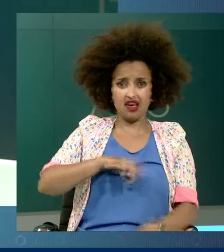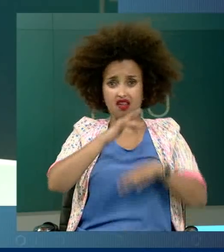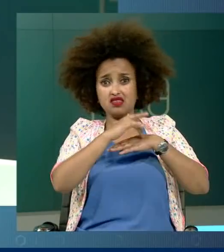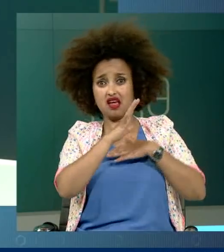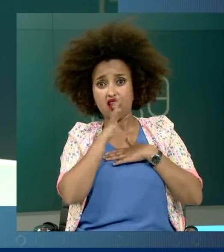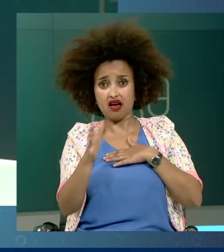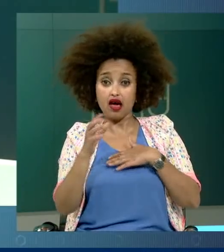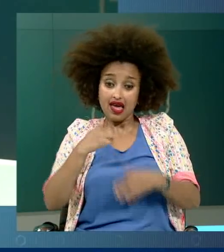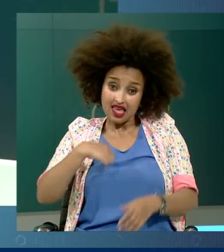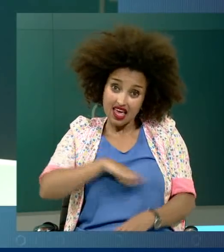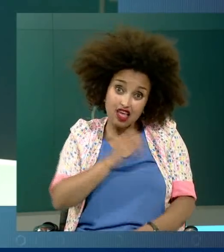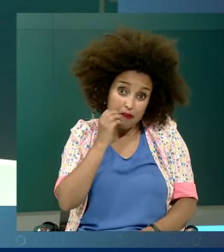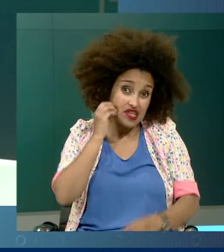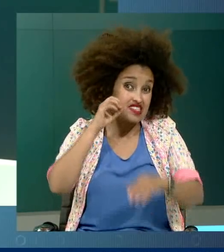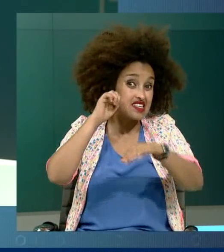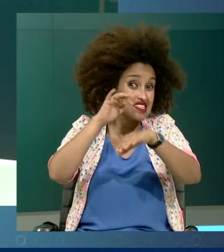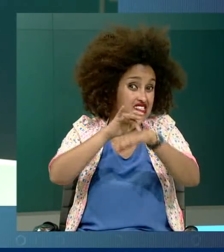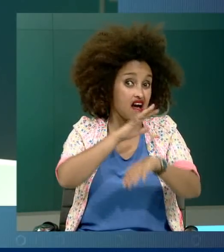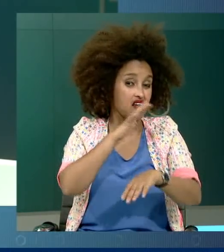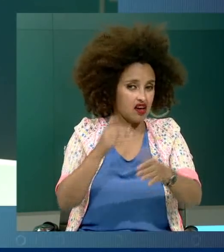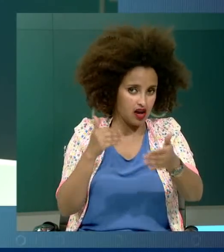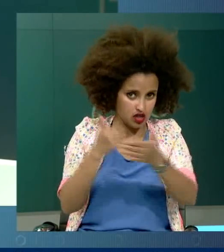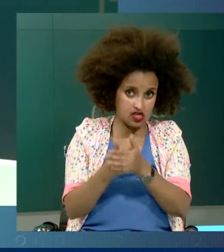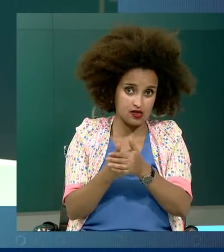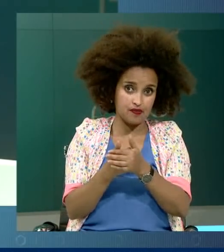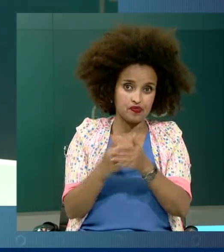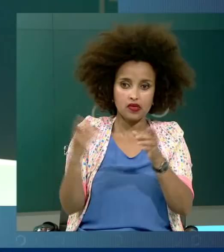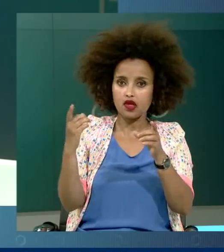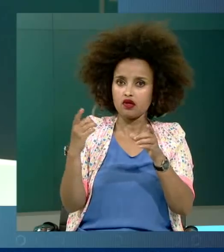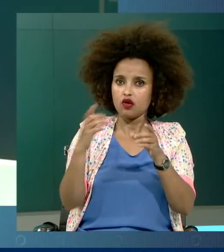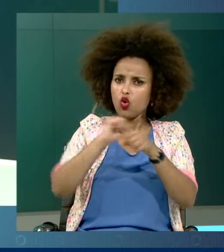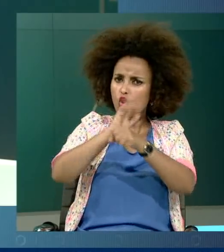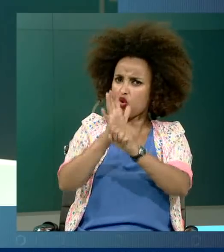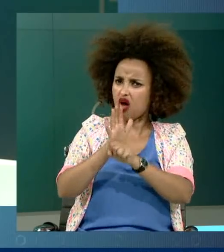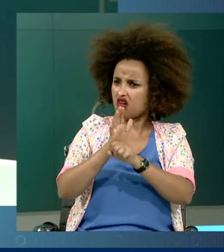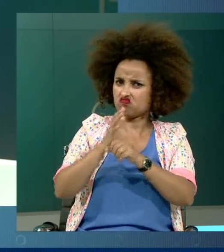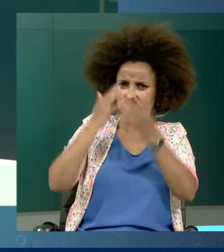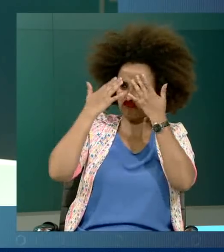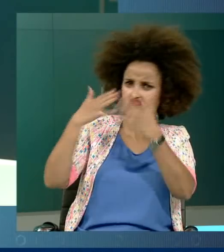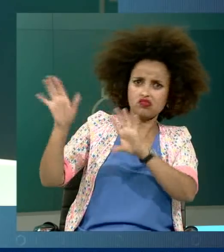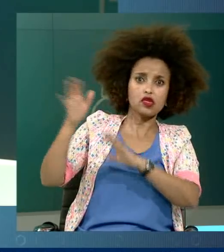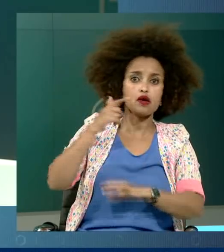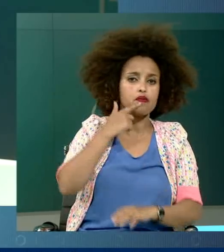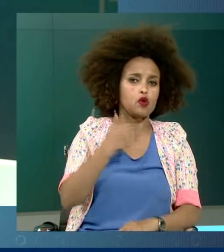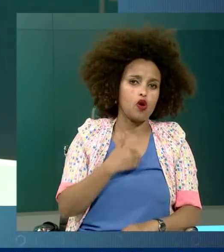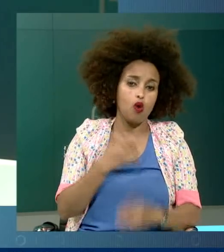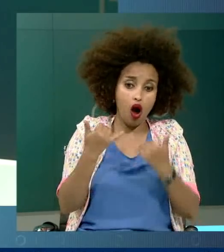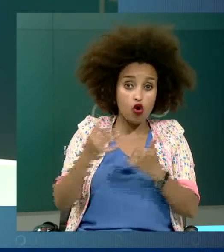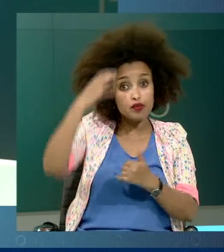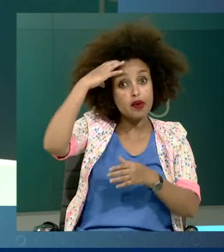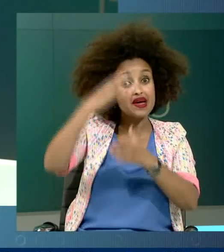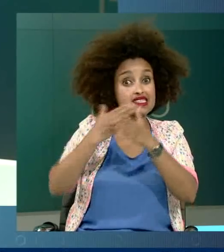የእኛን ቤት እስካላንኳኳ ድረስ ማለት የተከሰተ እስከማይመስል ድረስ ነው። አሁንም አይተህ ከሆነ በመንግስት